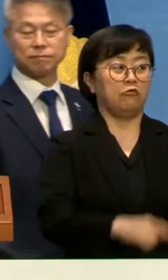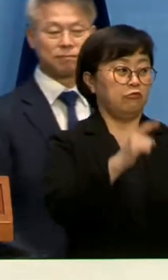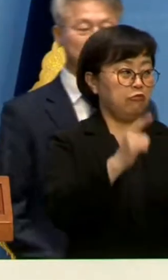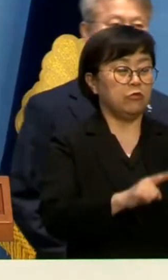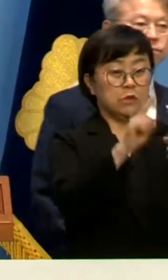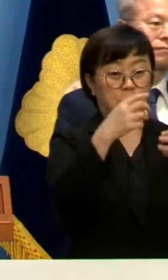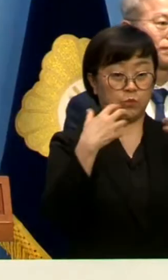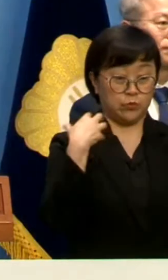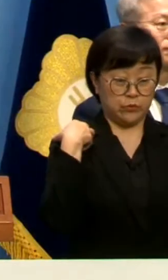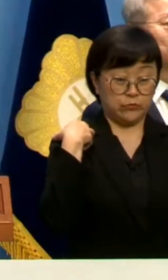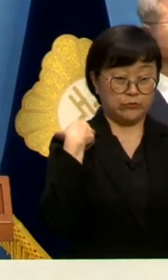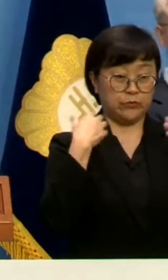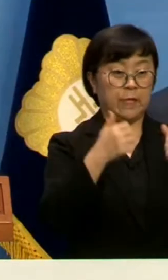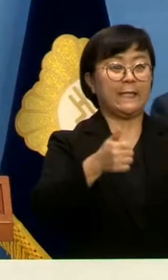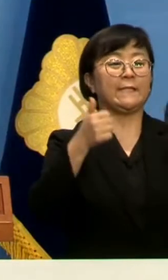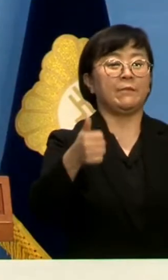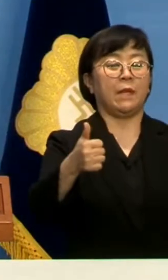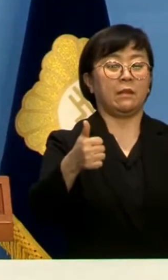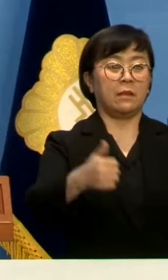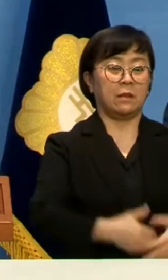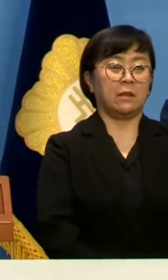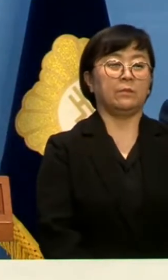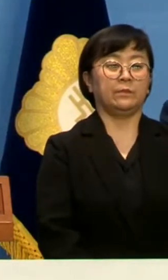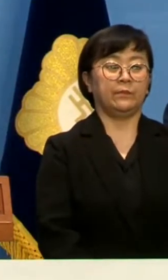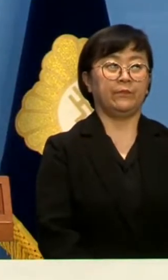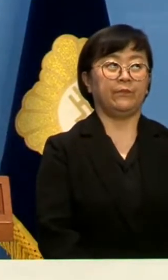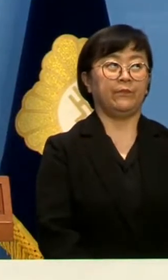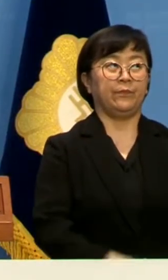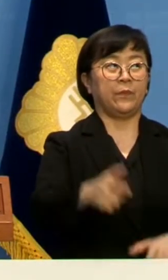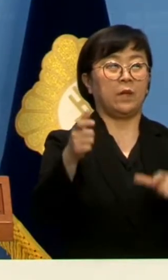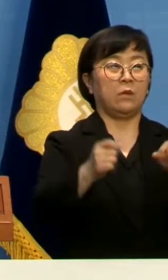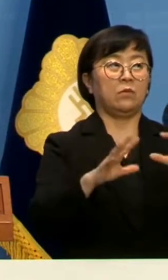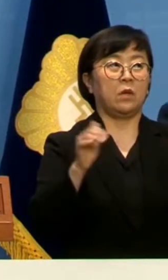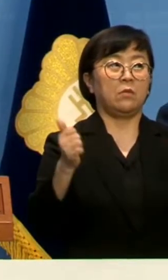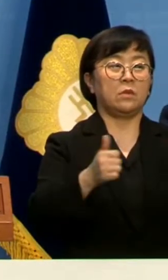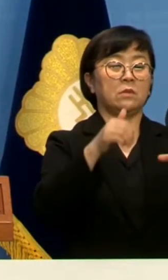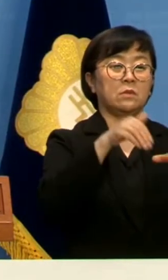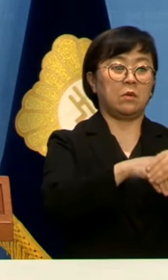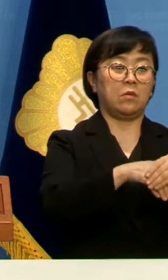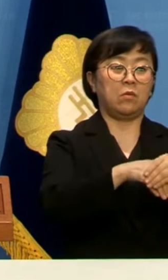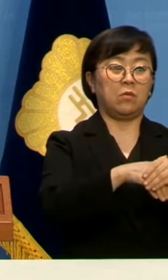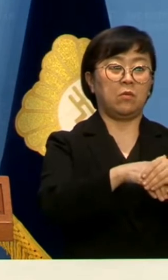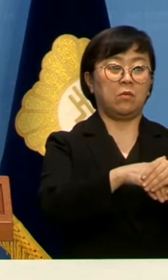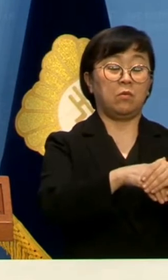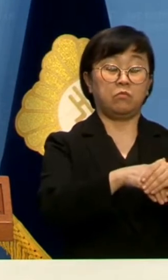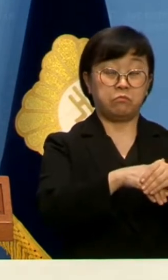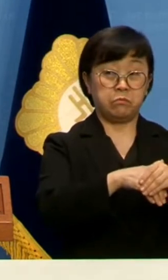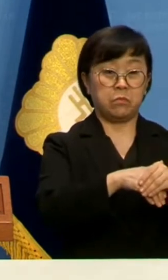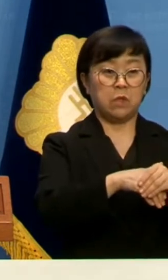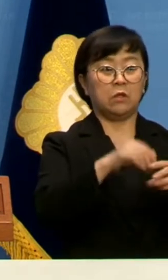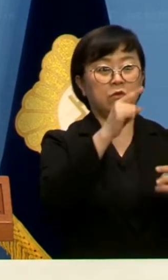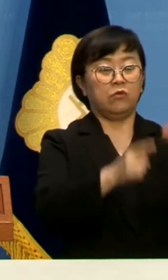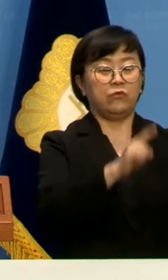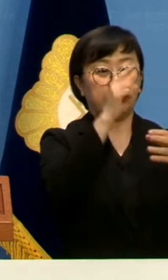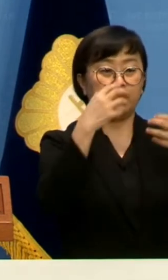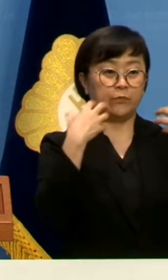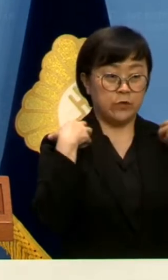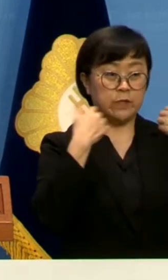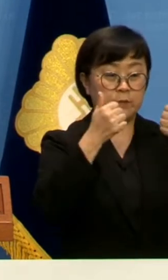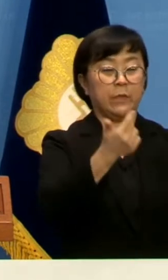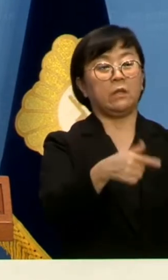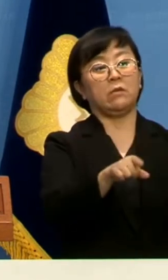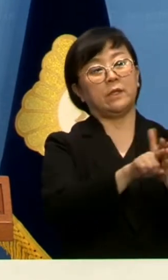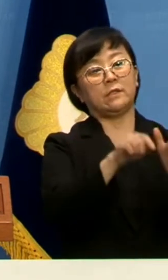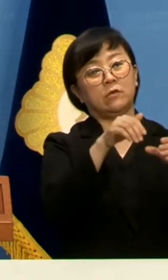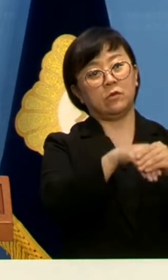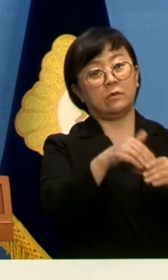윤석열 정권 제대로 심판하겠습니다. 다가올 국회의원 선거는 어느 누가 뭐라 해도 윤석열 정권을